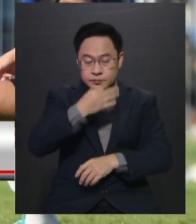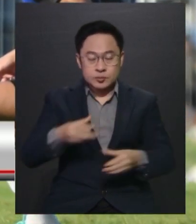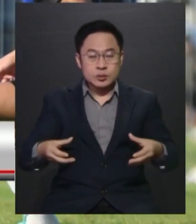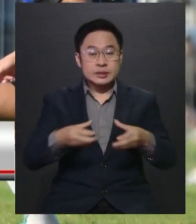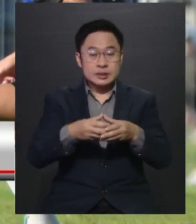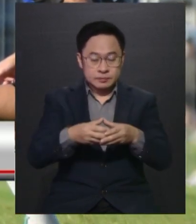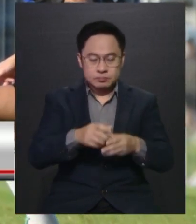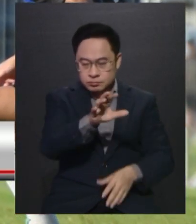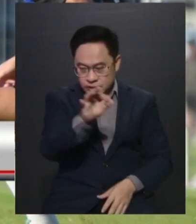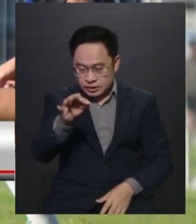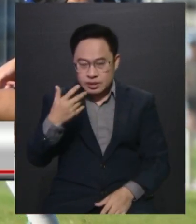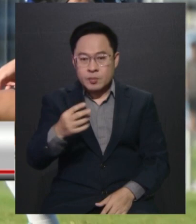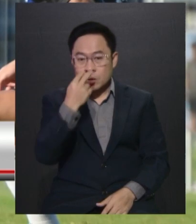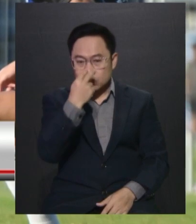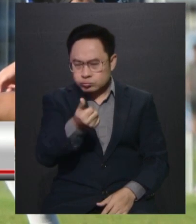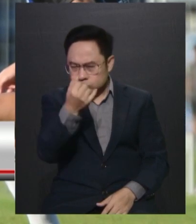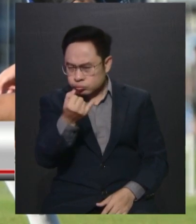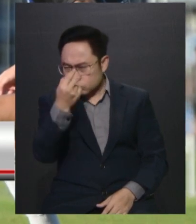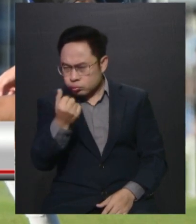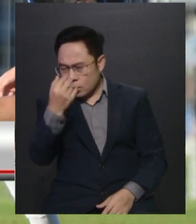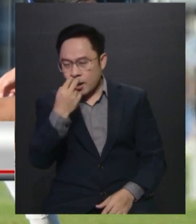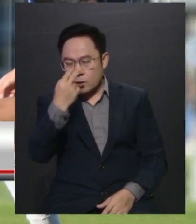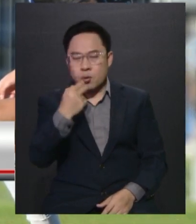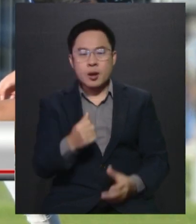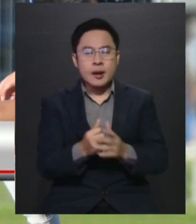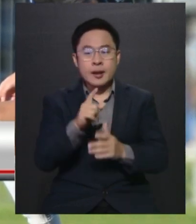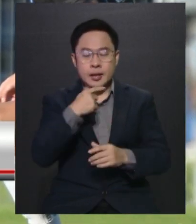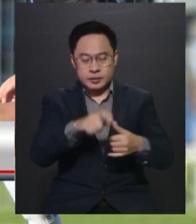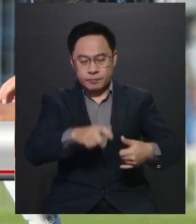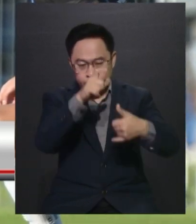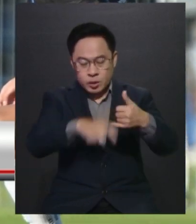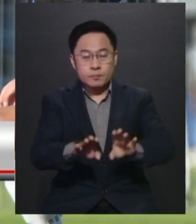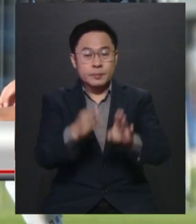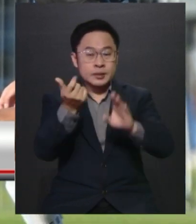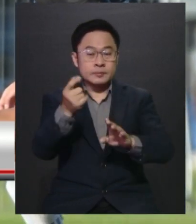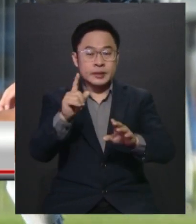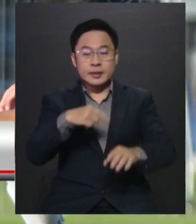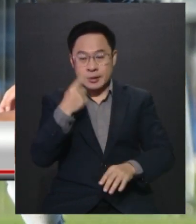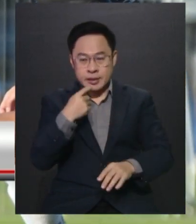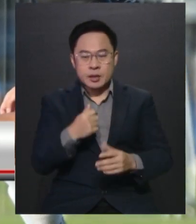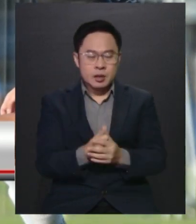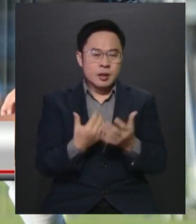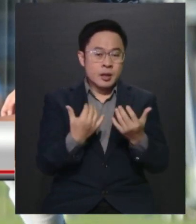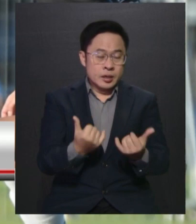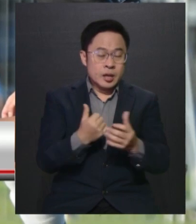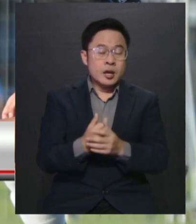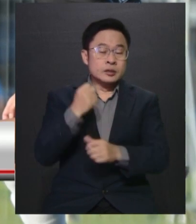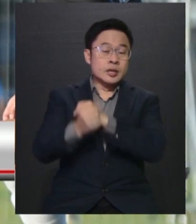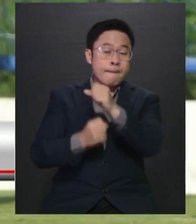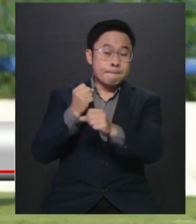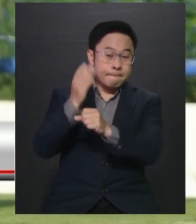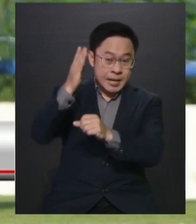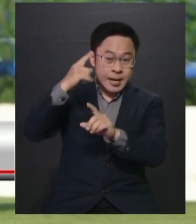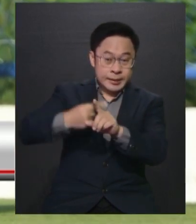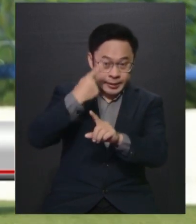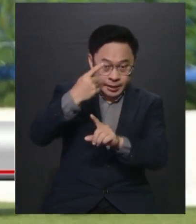ค้ชหลักเองก็น่าจะได้เห็นแล้วว่าใครที่เหมาะสมกับการติดทีมชาติตัวจริงนะก็ใช้ทัวร์นาเมนต์แบบนี้เดี๋ยวมี FIFA Day ในปีหน้าอีก2ครั้งครับเดือนม